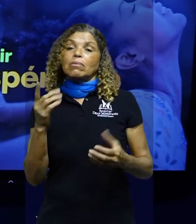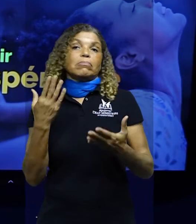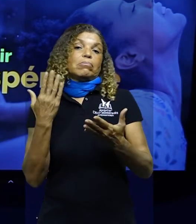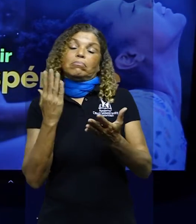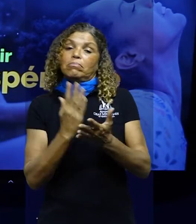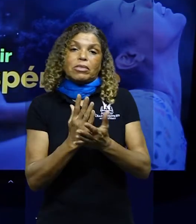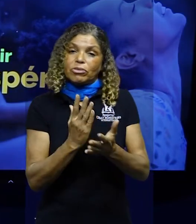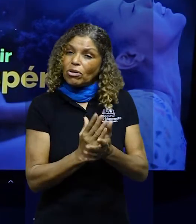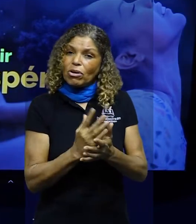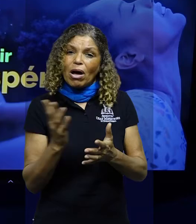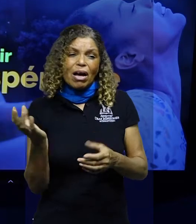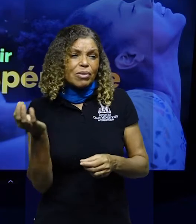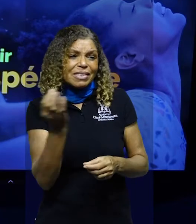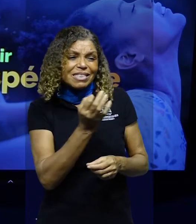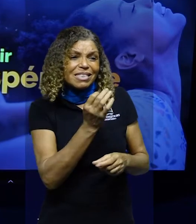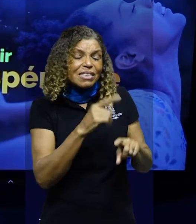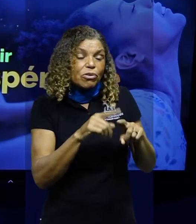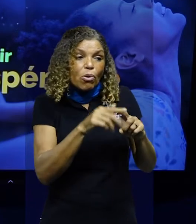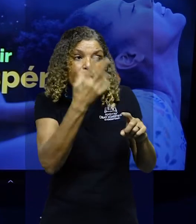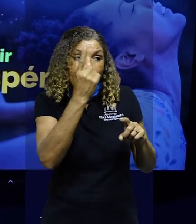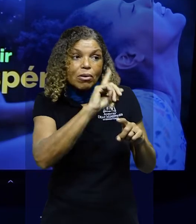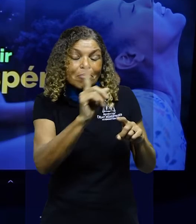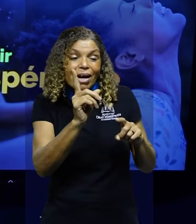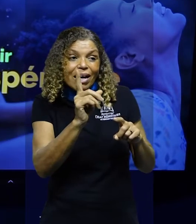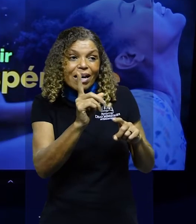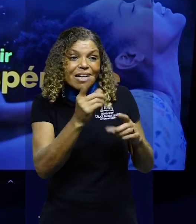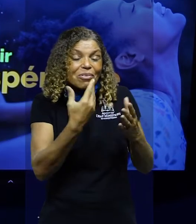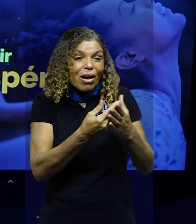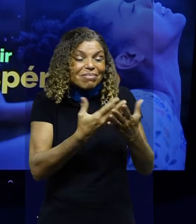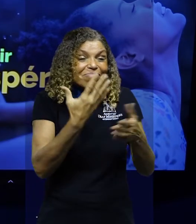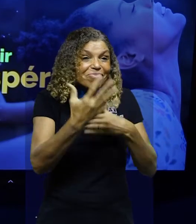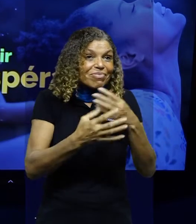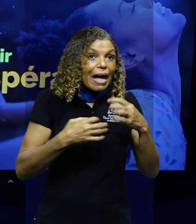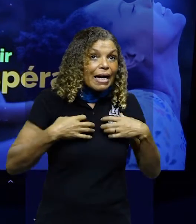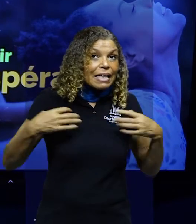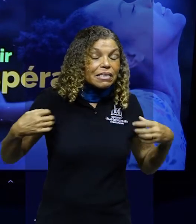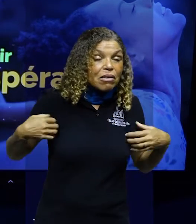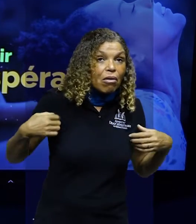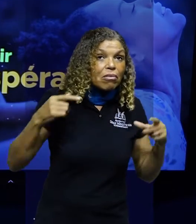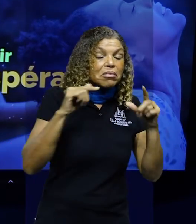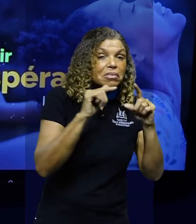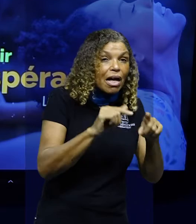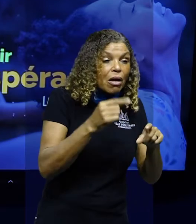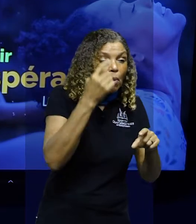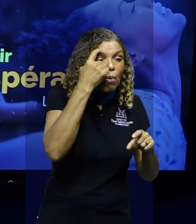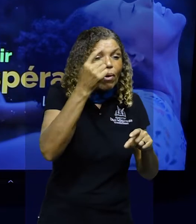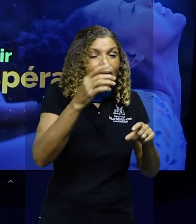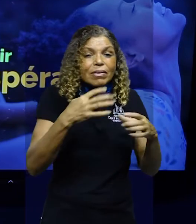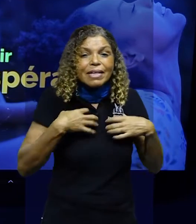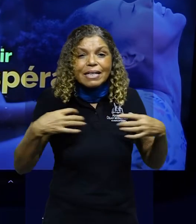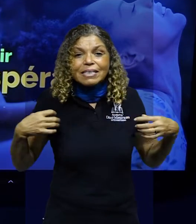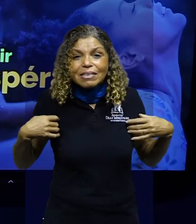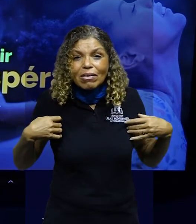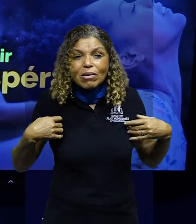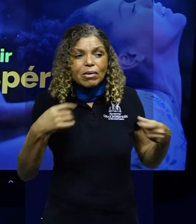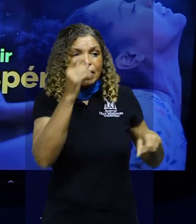qu'une affirmation dépasse les limites de la science ou qu'une majorité ou encore que